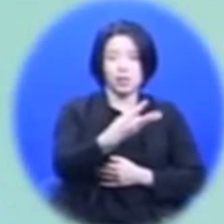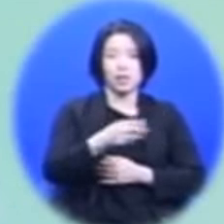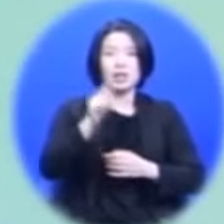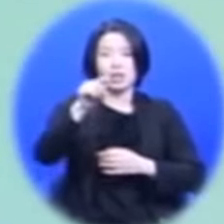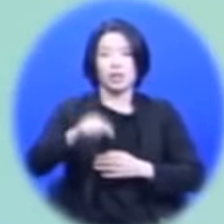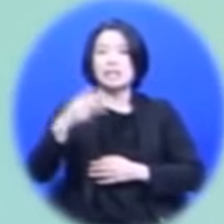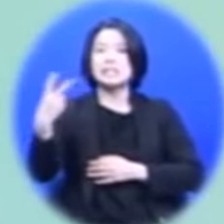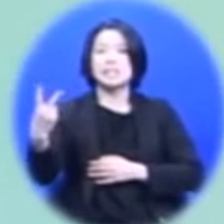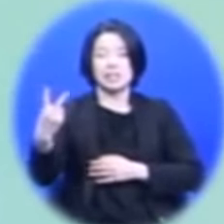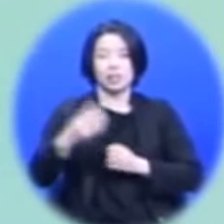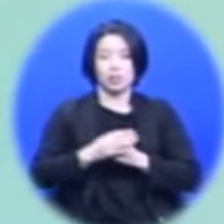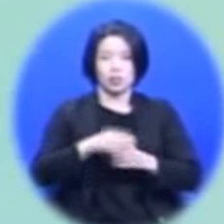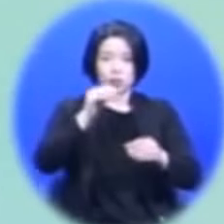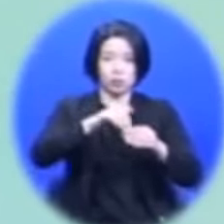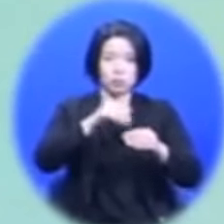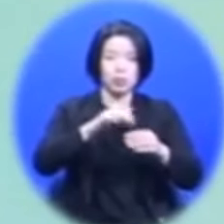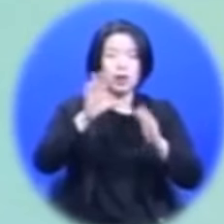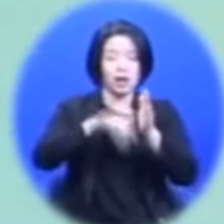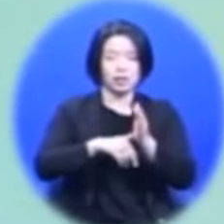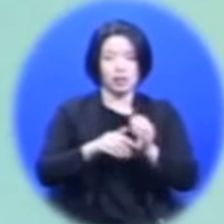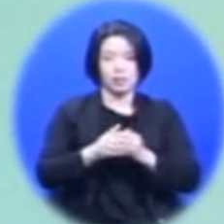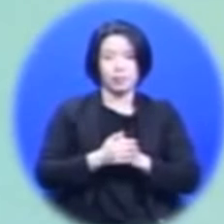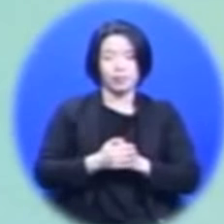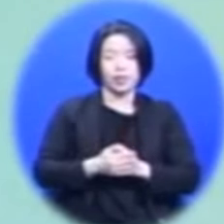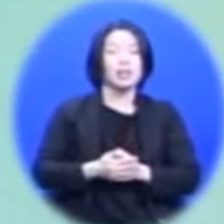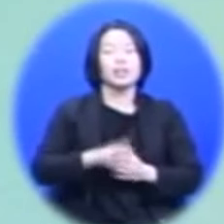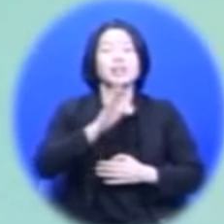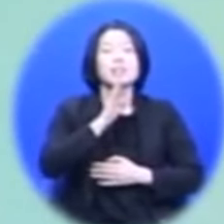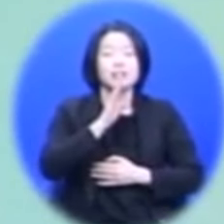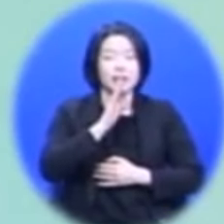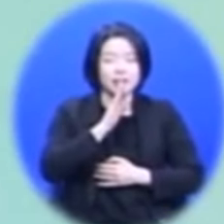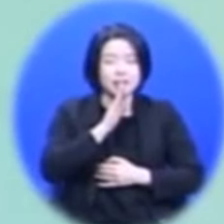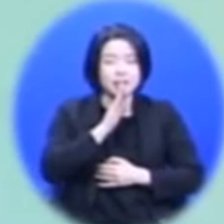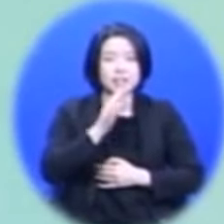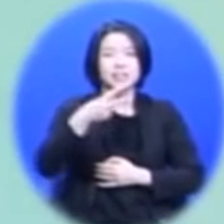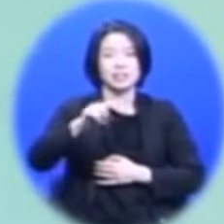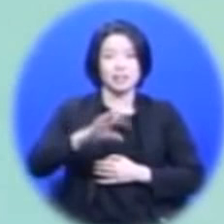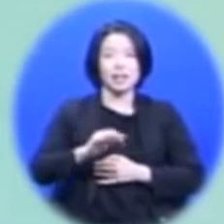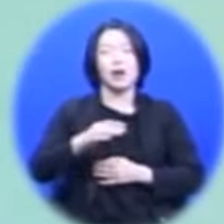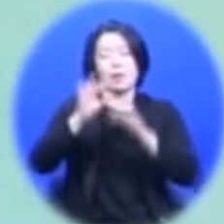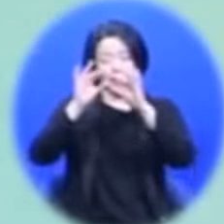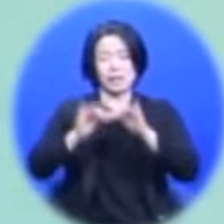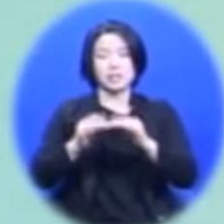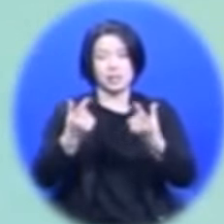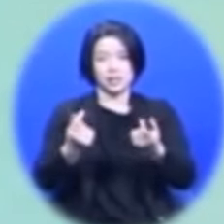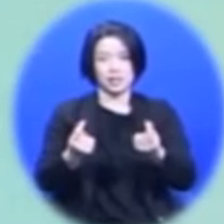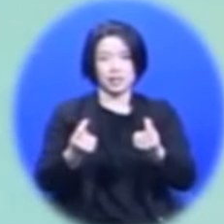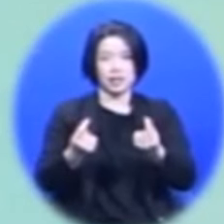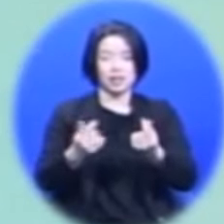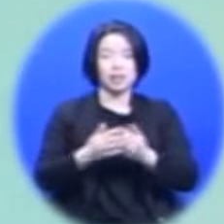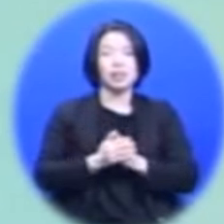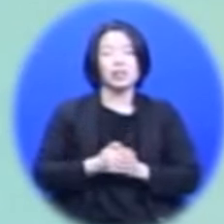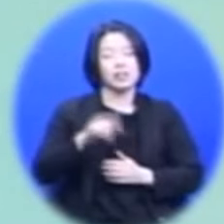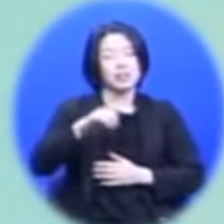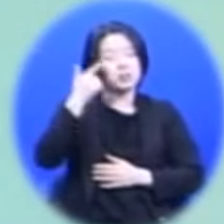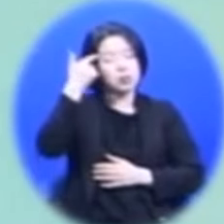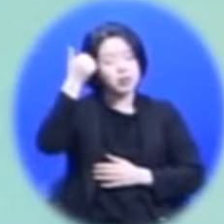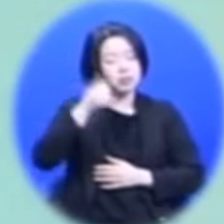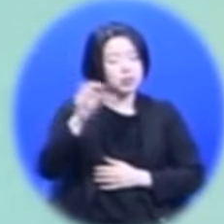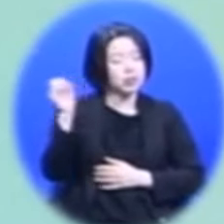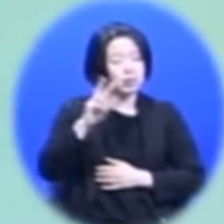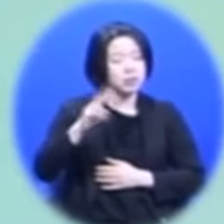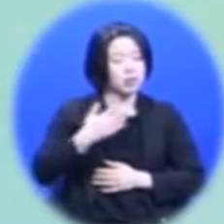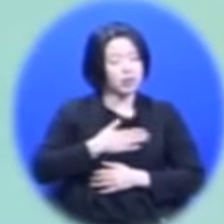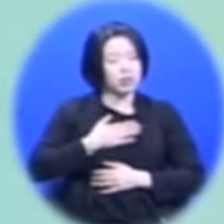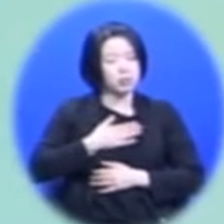2였대요, 투표하는데. 그래서 사실상 만장일치라. 이 목사님이 갑자기